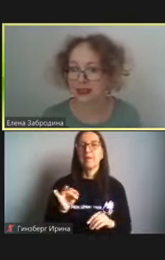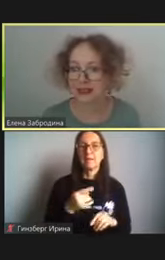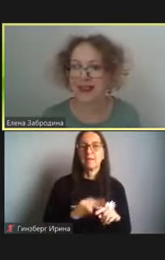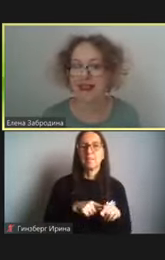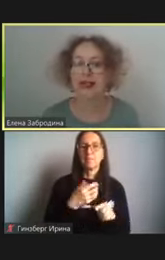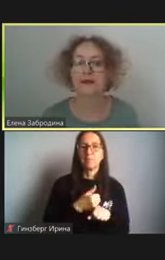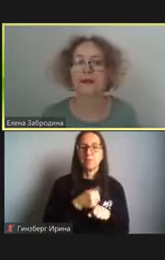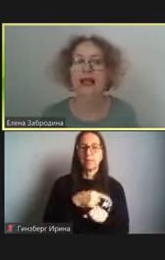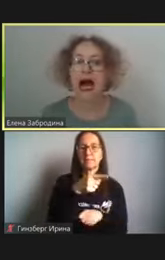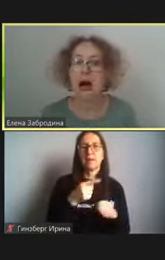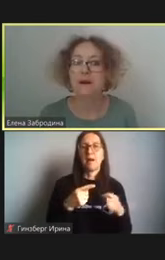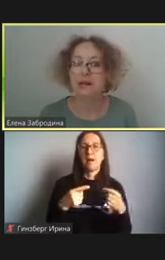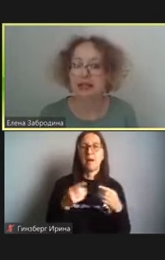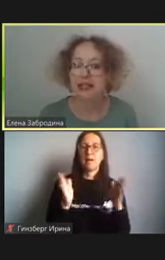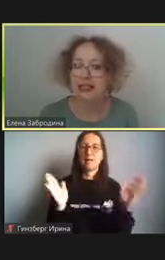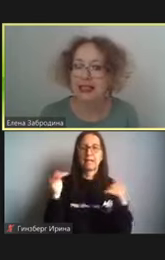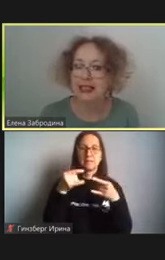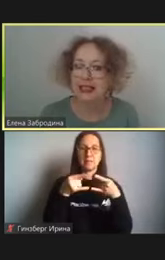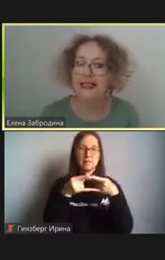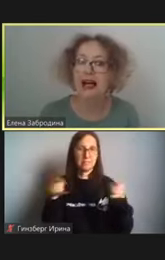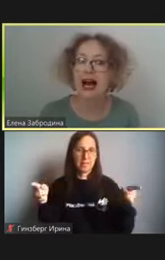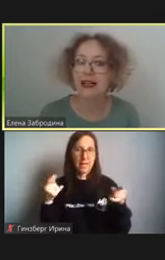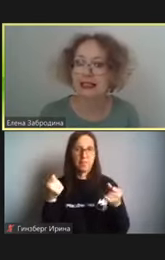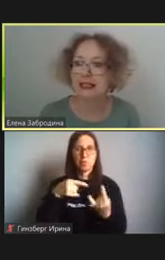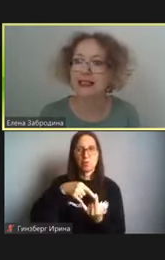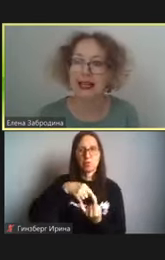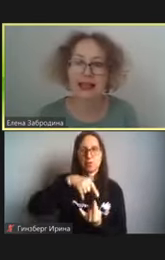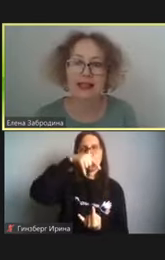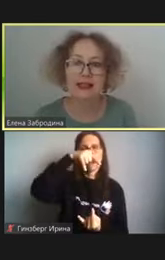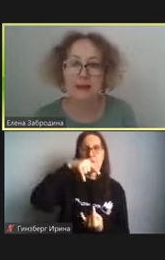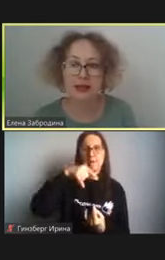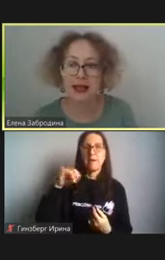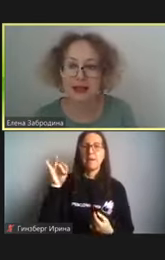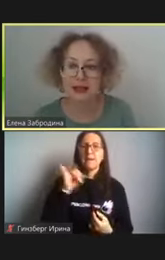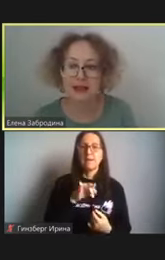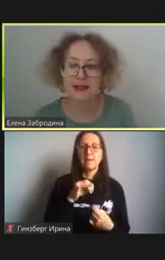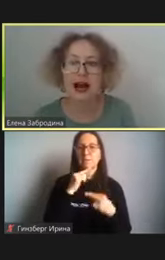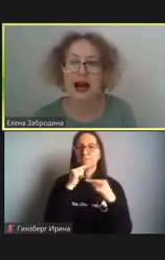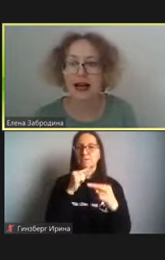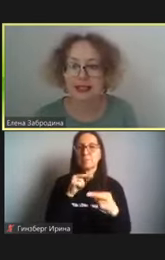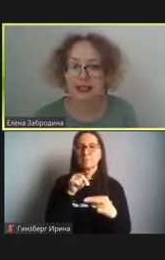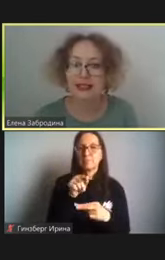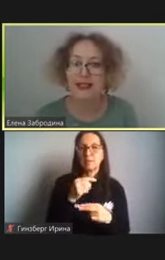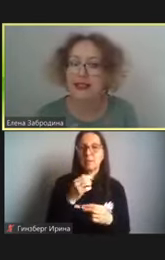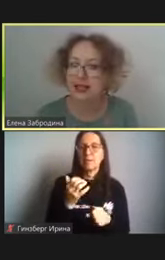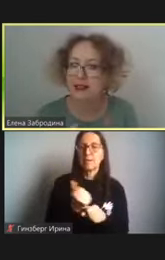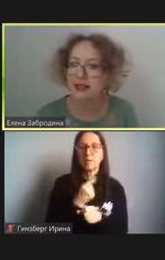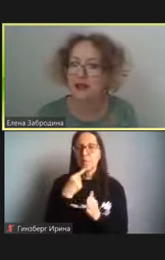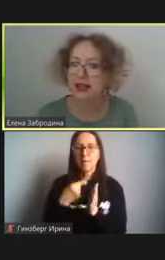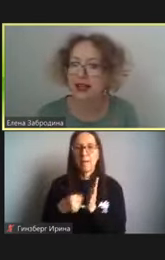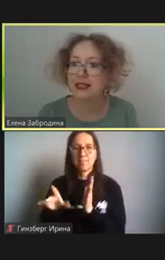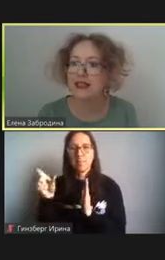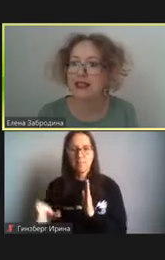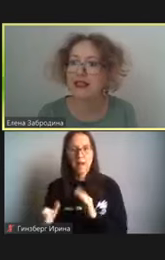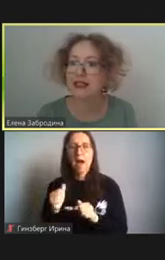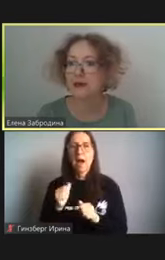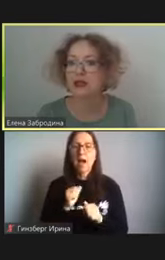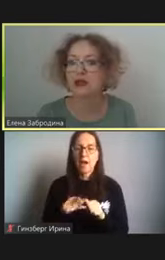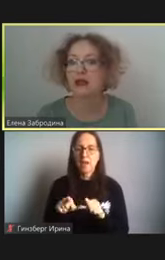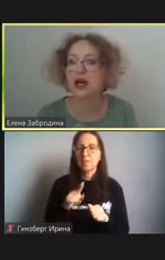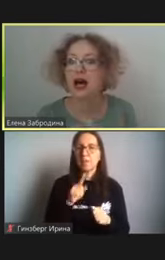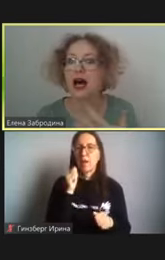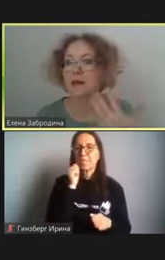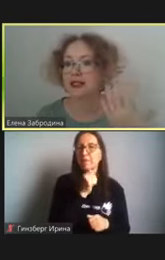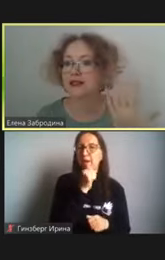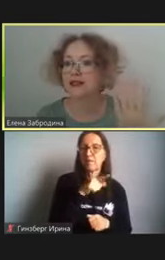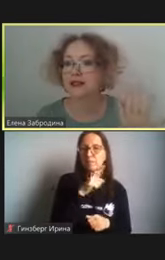по горизонтали. Посмотрите, здесь акцент скорее не на предательстве, акцент на таинстве Евхаристии. Сам